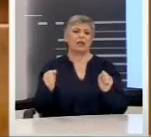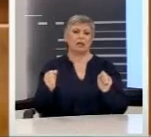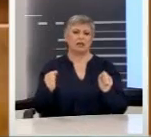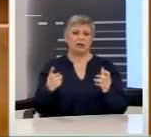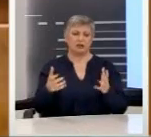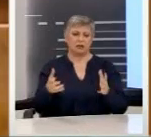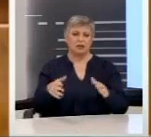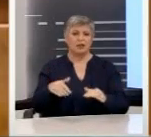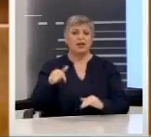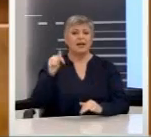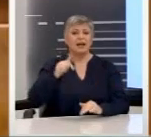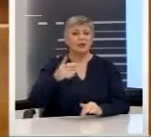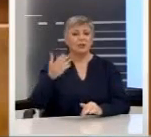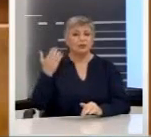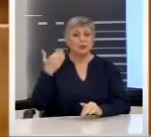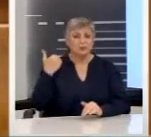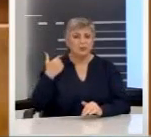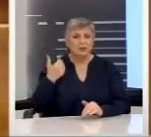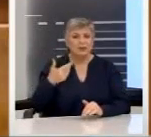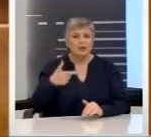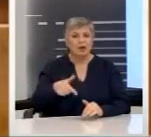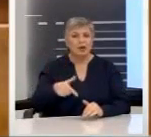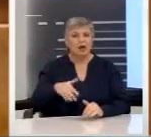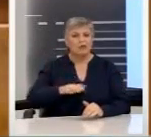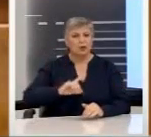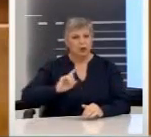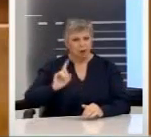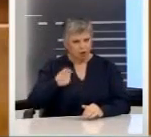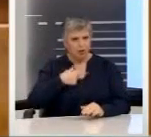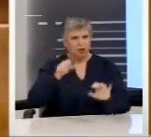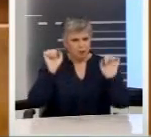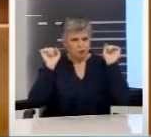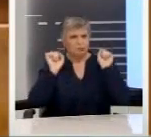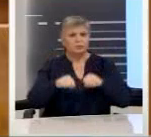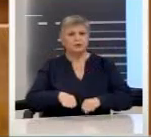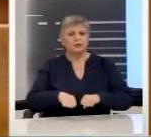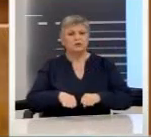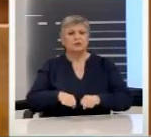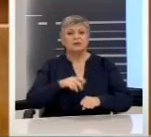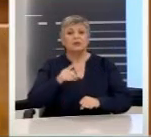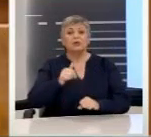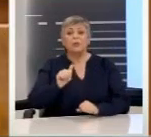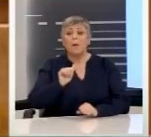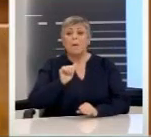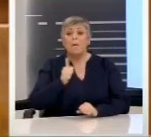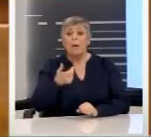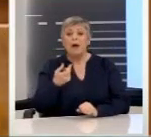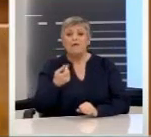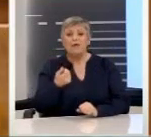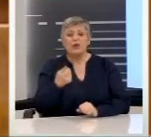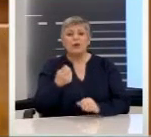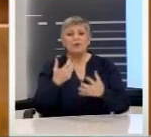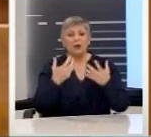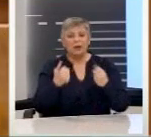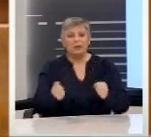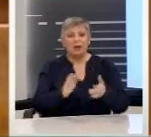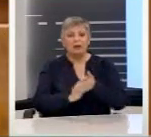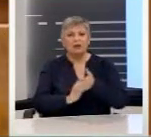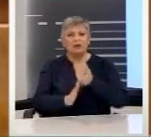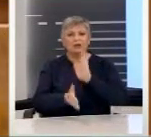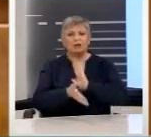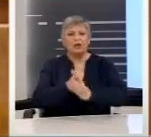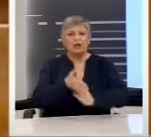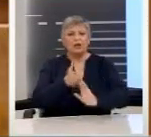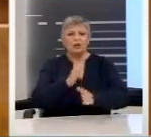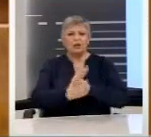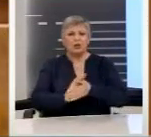Επιτροπής για τα σκάνδαλα στην υγεία, δεν υπήρχε παράταξη πολιτική που να διαφωνήσει για το ποσό του μαύρου χρήματος. Αρχή και τέλος της συζήτησης